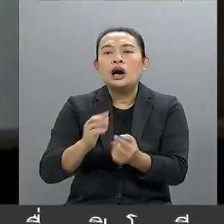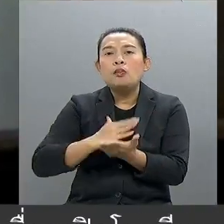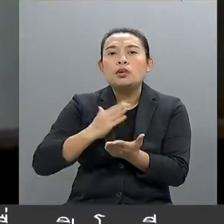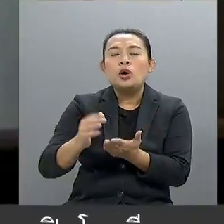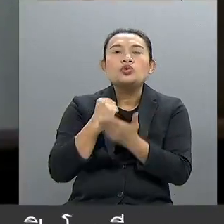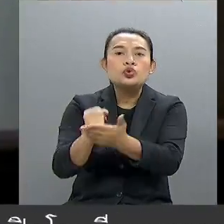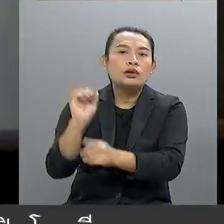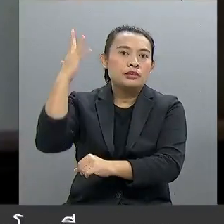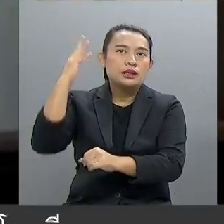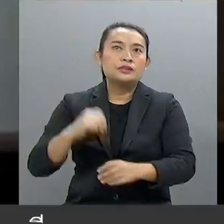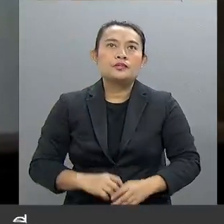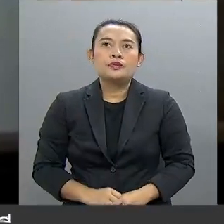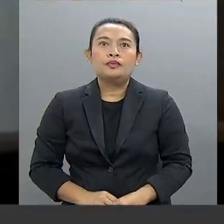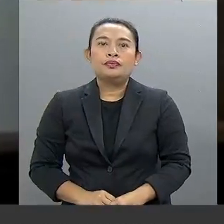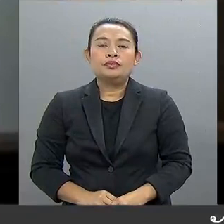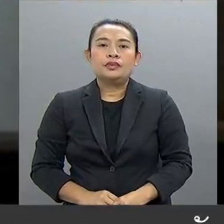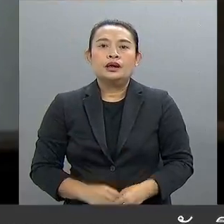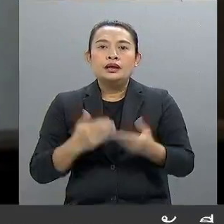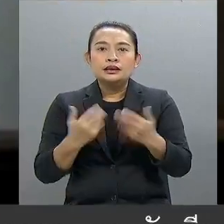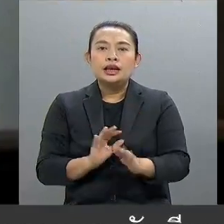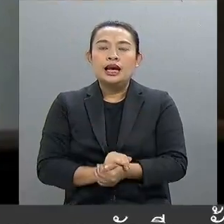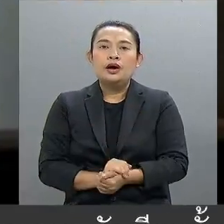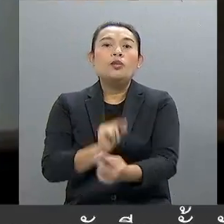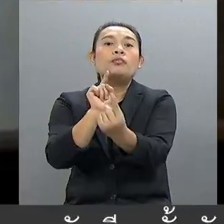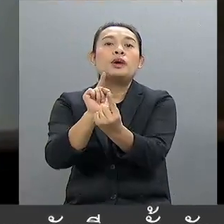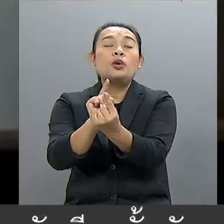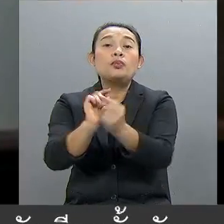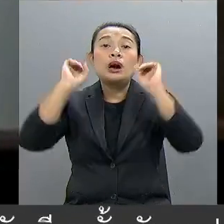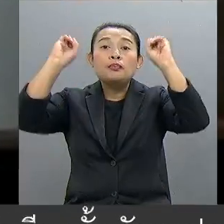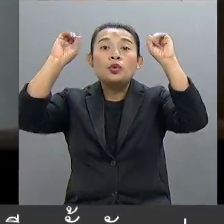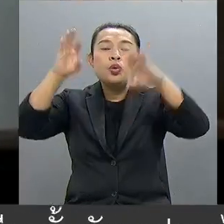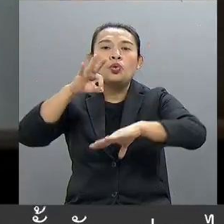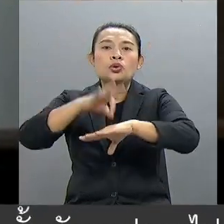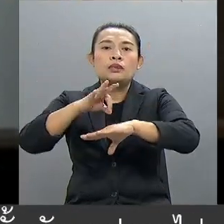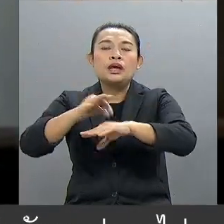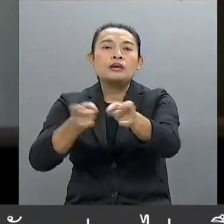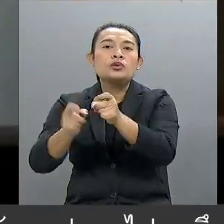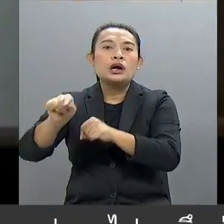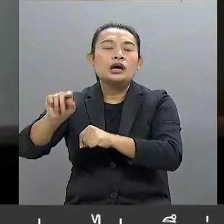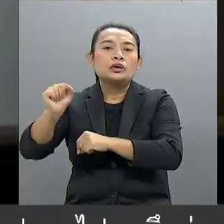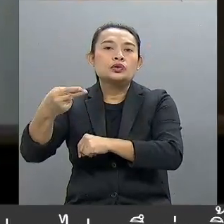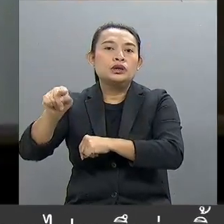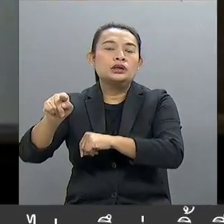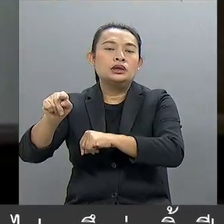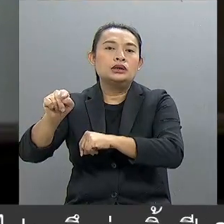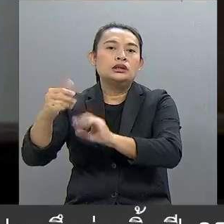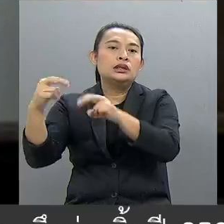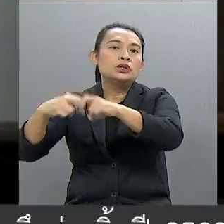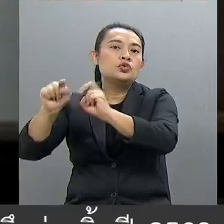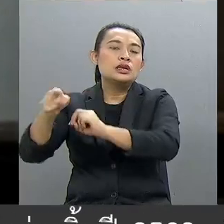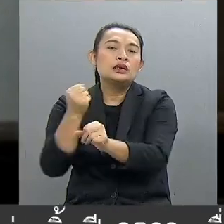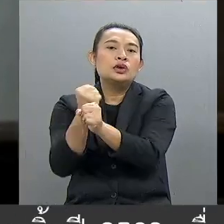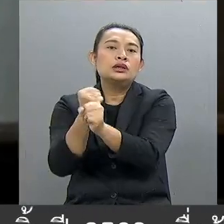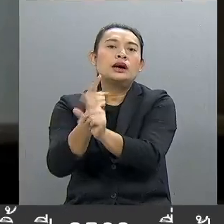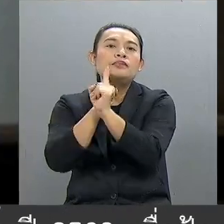จัญญาขุนทองผู้จัดการสหกรณ์ออมทรัพย์ครูสุรินทร์นะคะก็ทราบว่าทางสหกรณ์ออมทรัพย์เนี่ยนะคะได้ดำเนินการตามขั้นตอนและจะหาทางติด